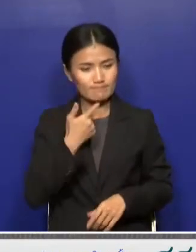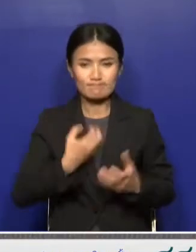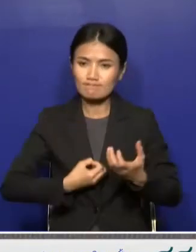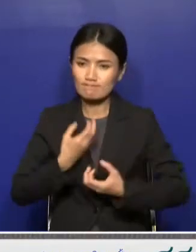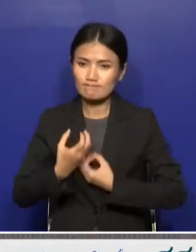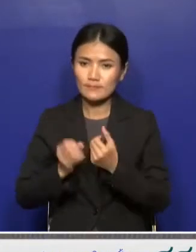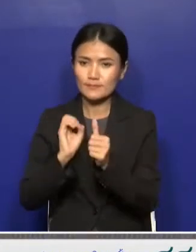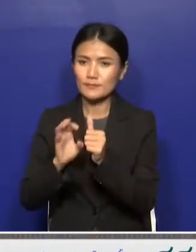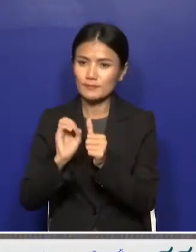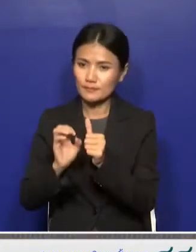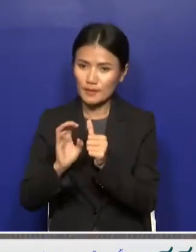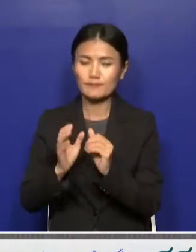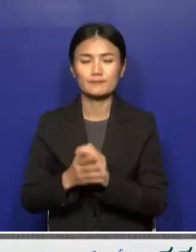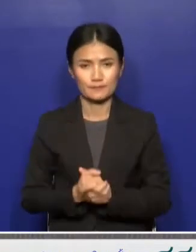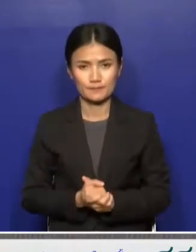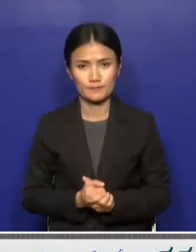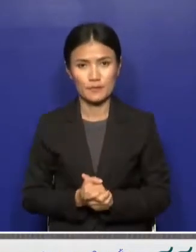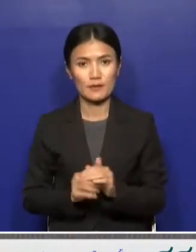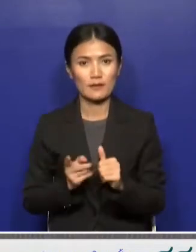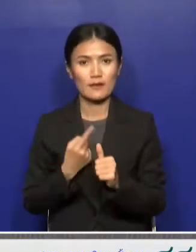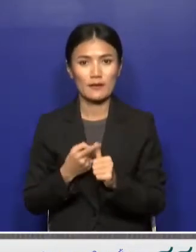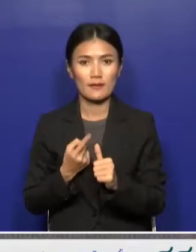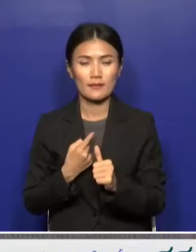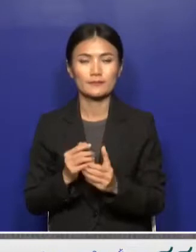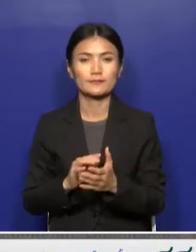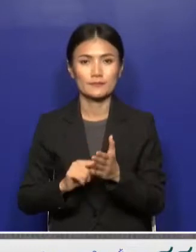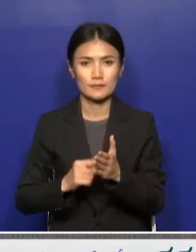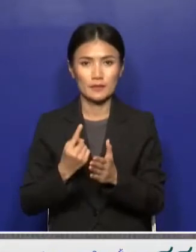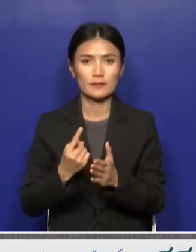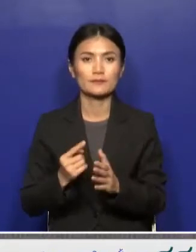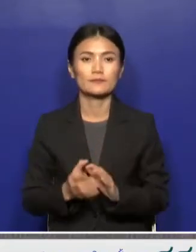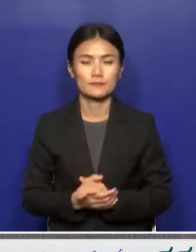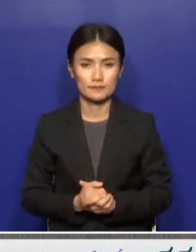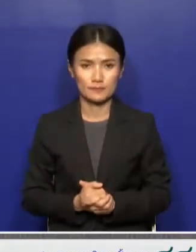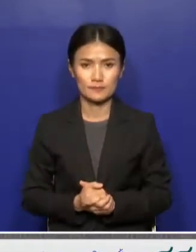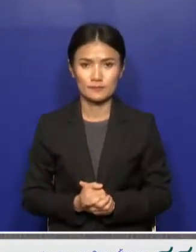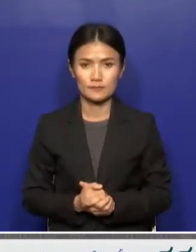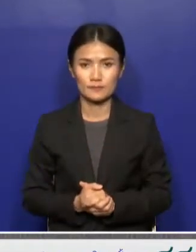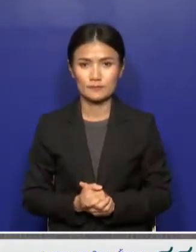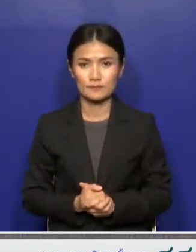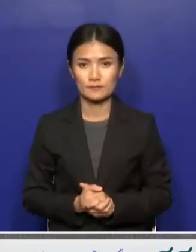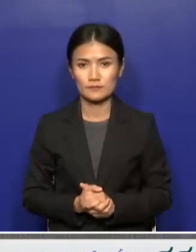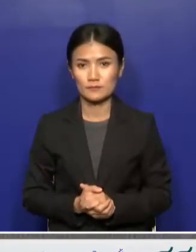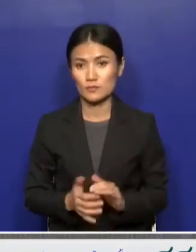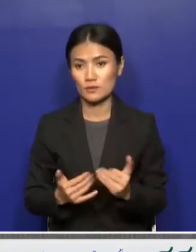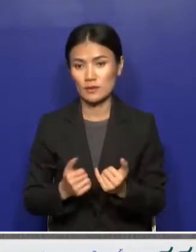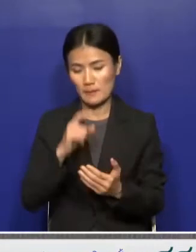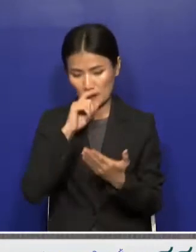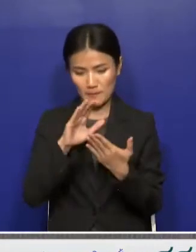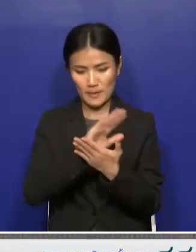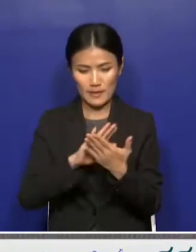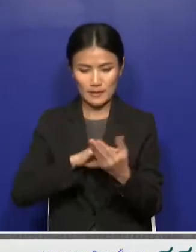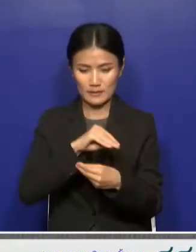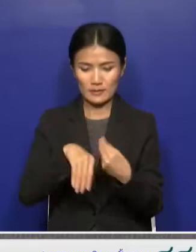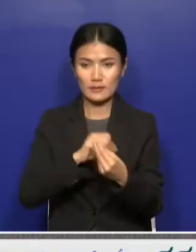ครับเรื่องแรกเลยครับที่ผมอยากจะขอเริ่มต้นก็คือสถานภาพของเศรษฐกิจไทย